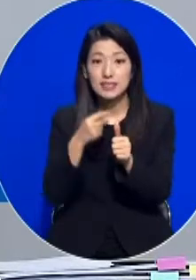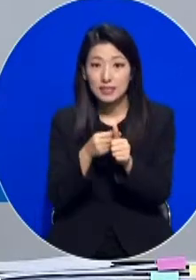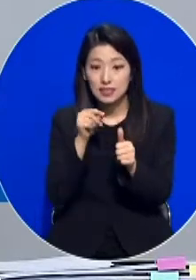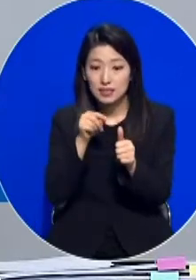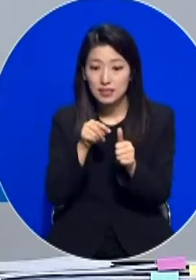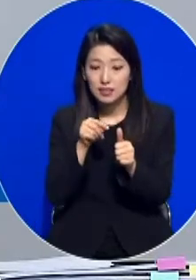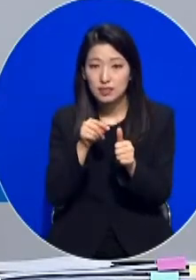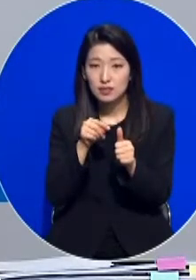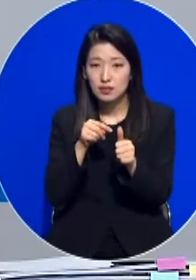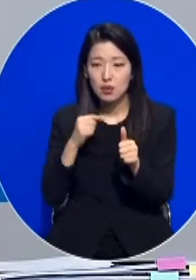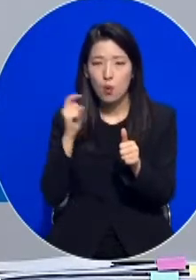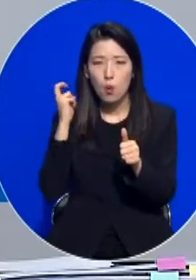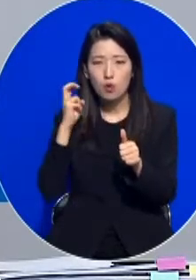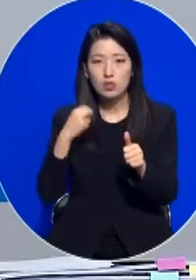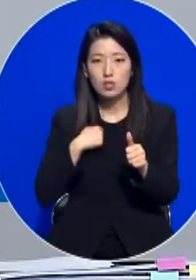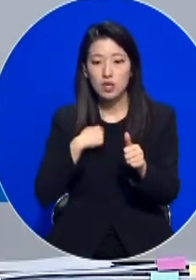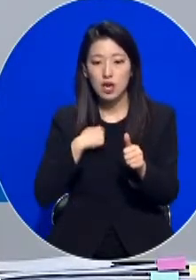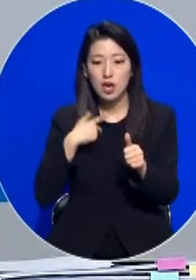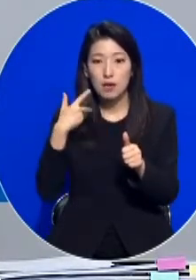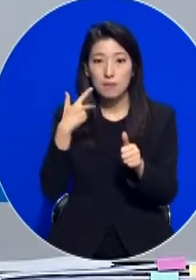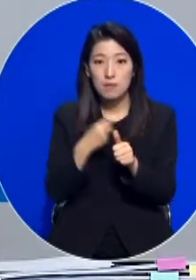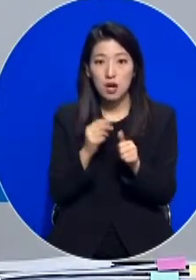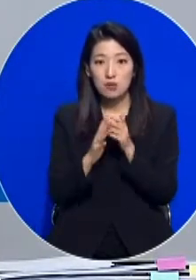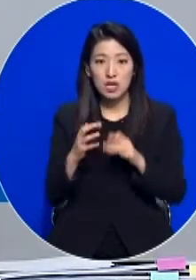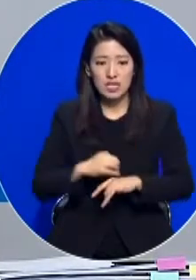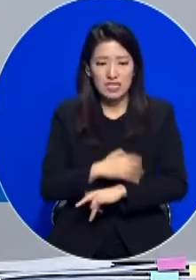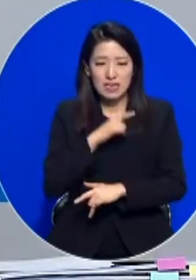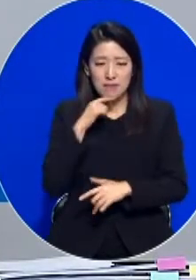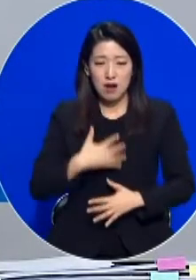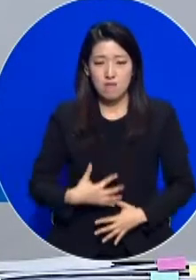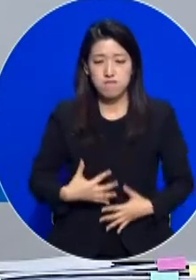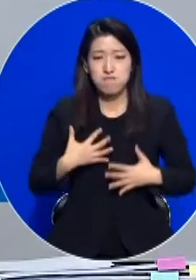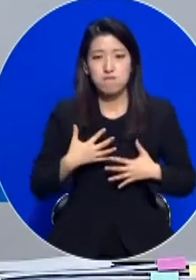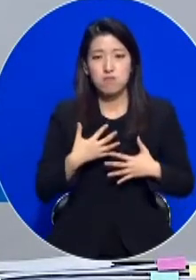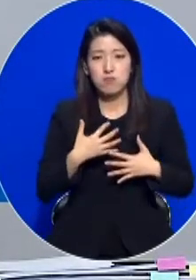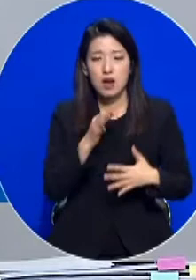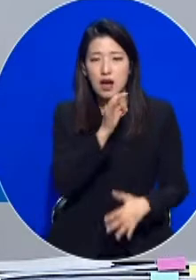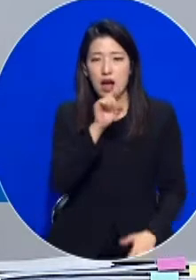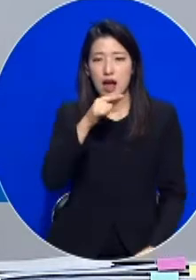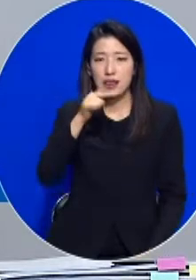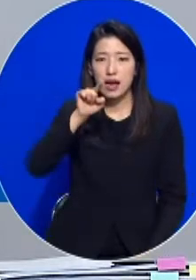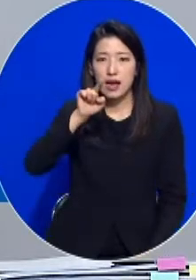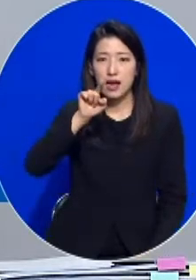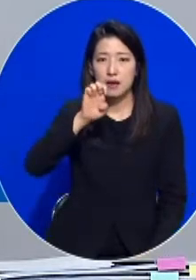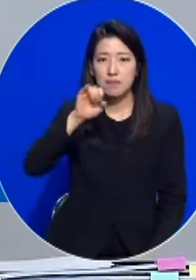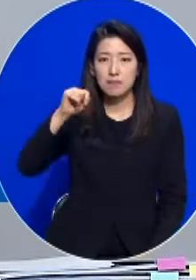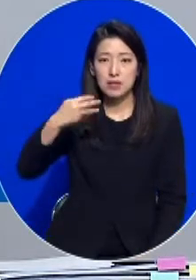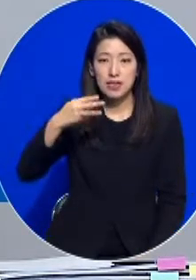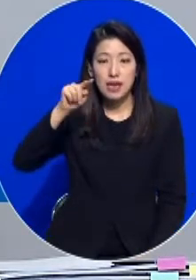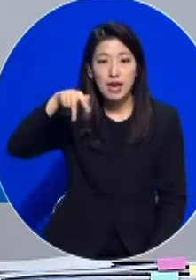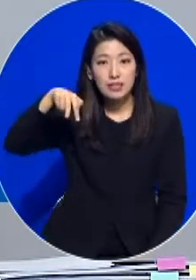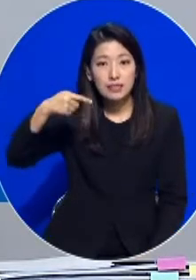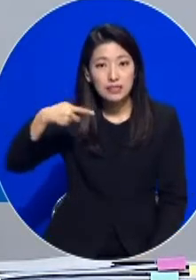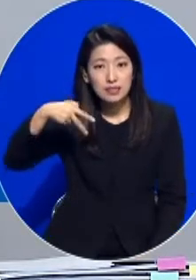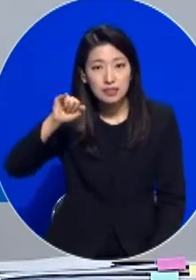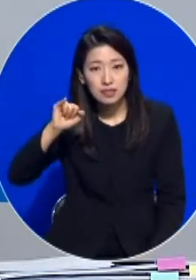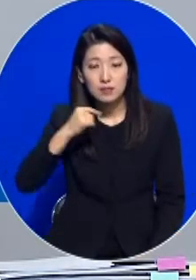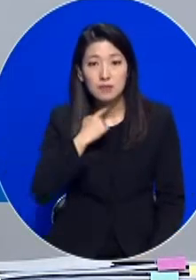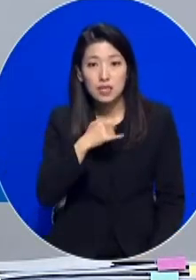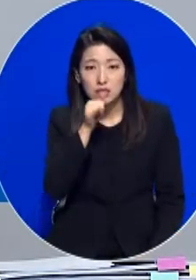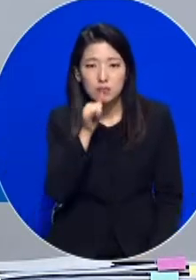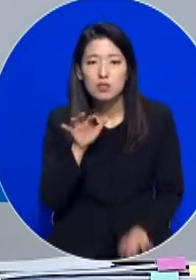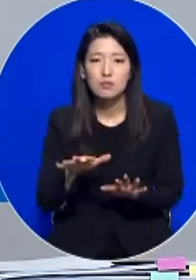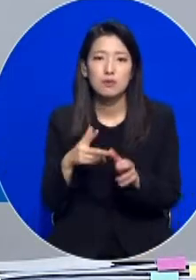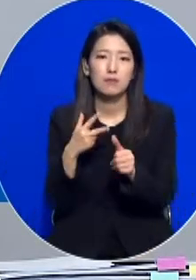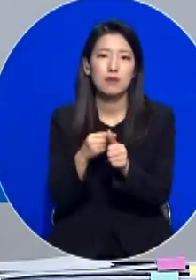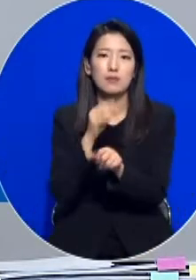대한 아나필락시스와 같은 심한 알레르기 반응이 나타난 경우에는 접종을 받으시면 안 됩니다.